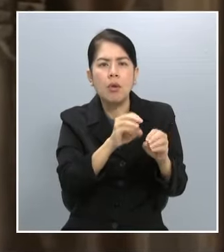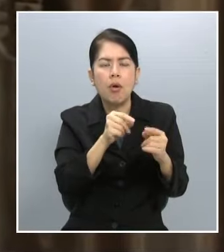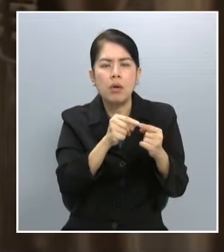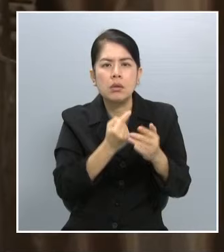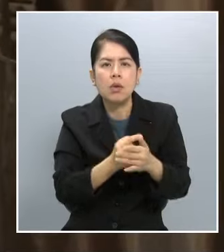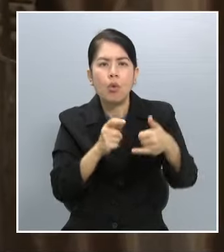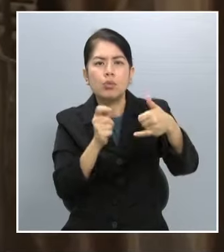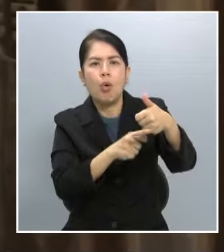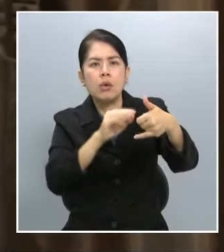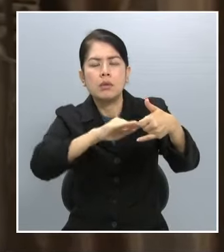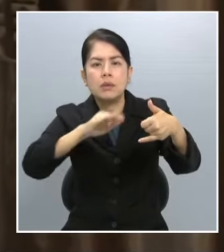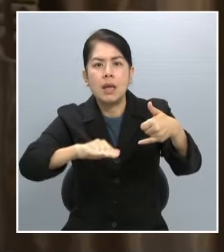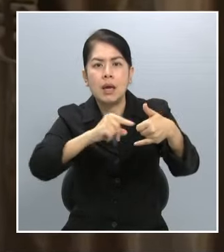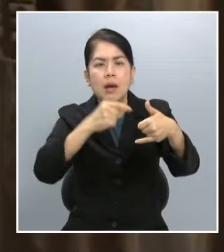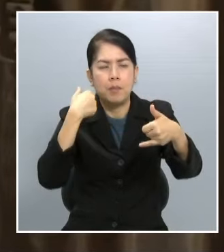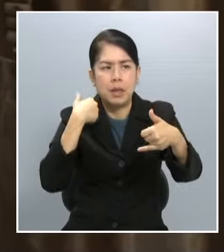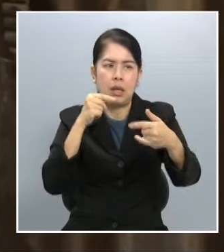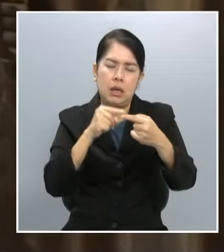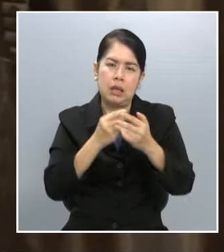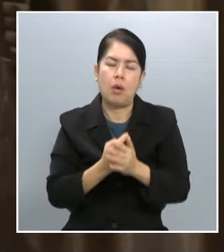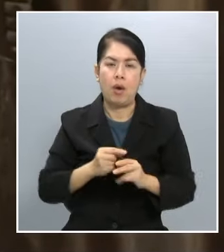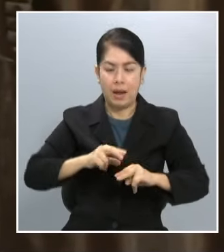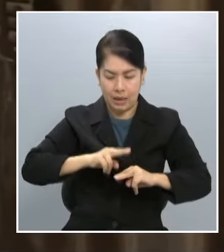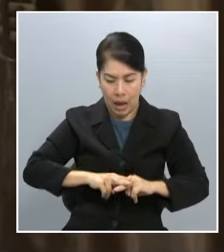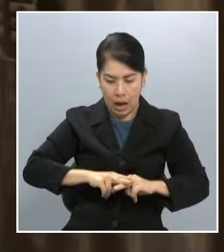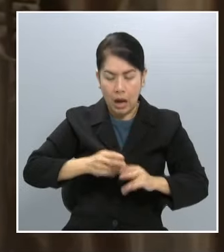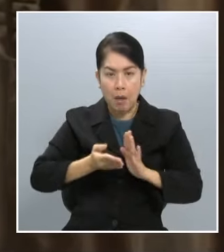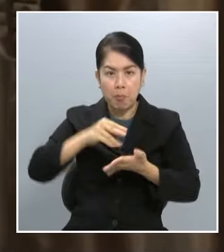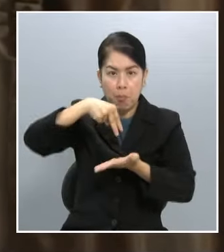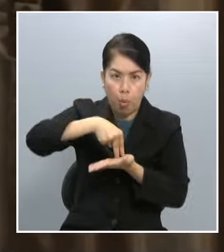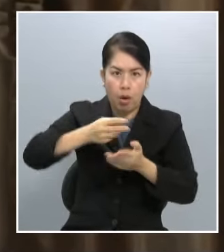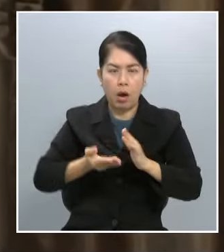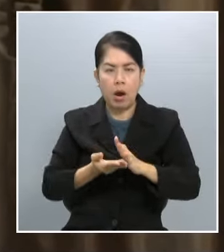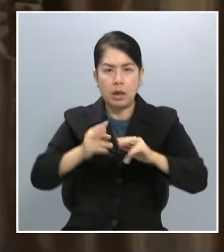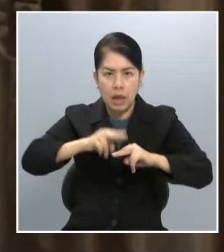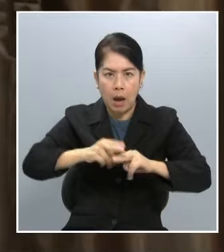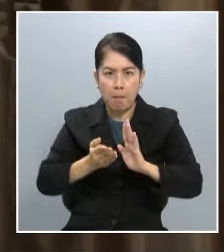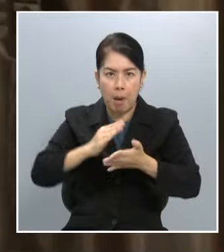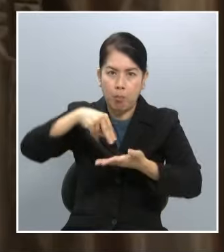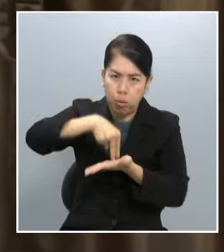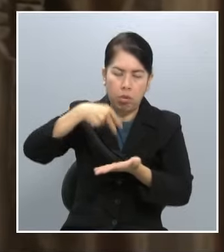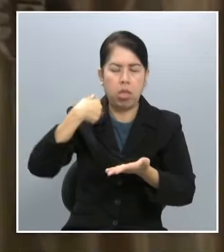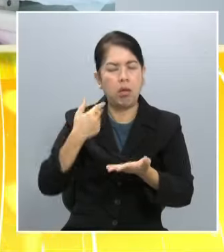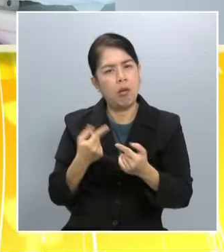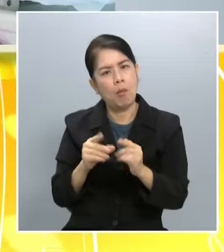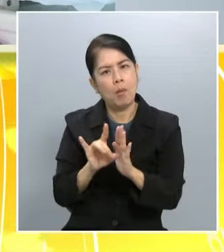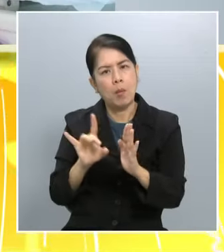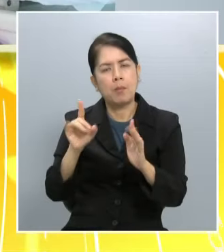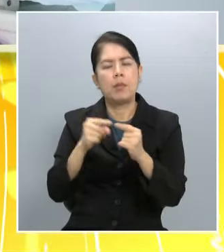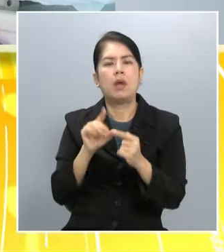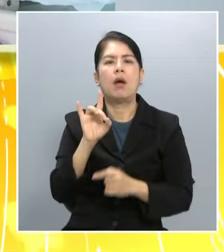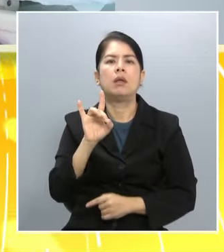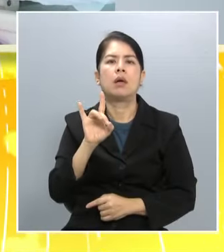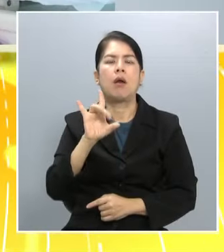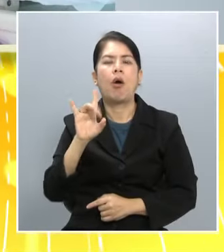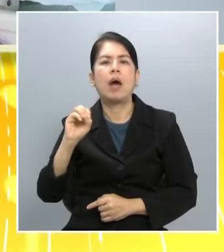ปีชั้นม.4ลุกนั่ง150ครั้งถึงขั้นกล้ามเนื้อสลายและยังไม่ให้แม่เด็กแจ้งความเอาผิดครูเนี่ย